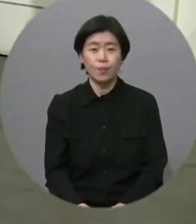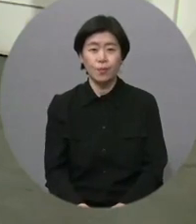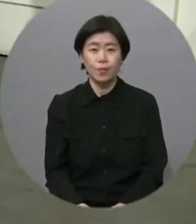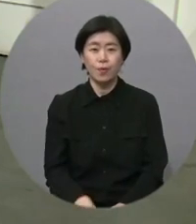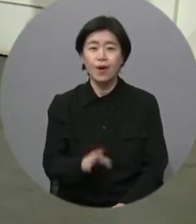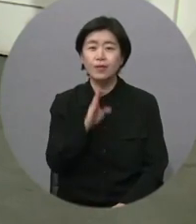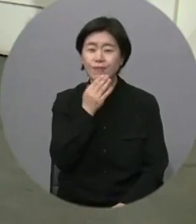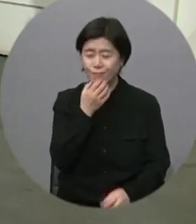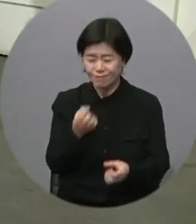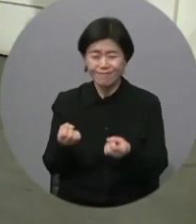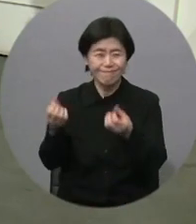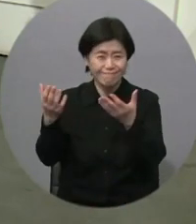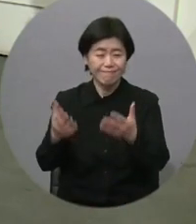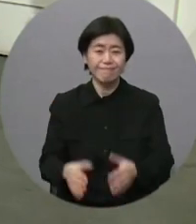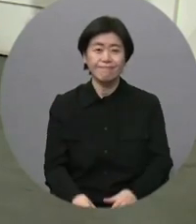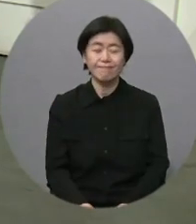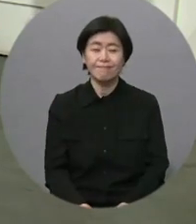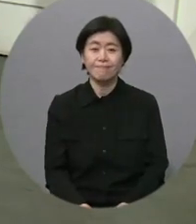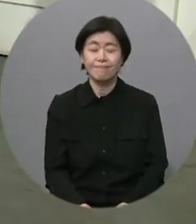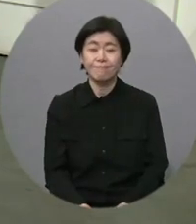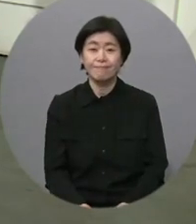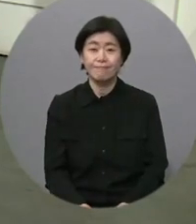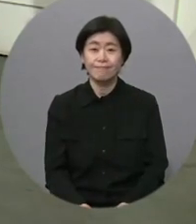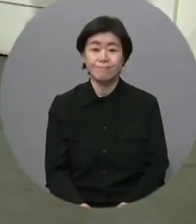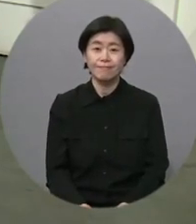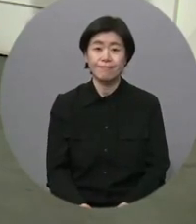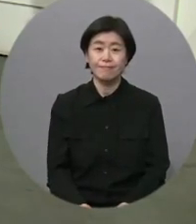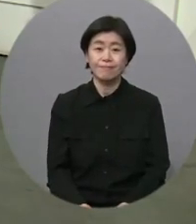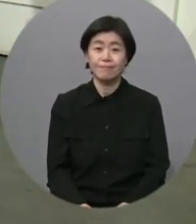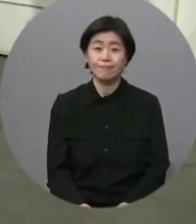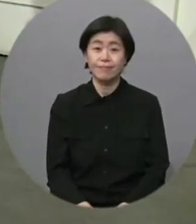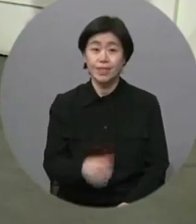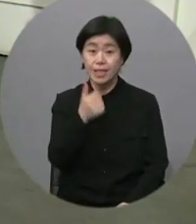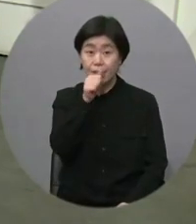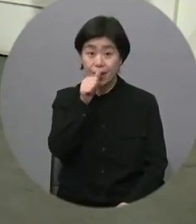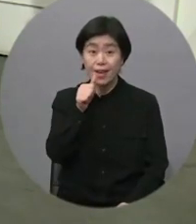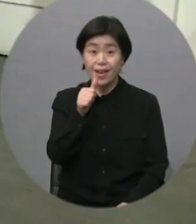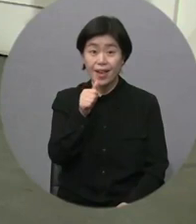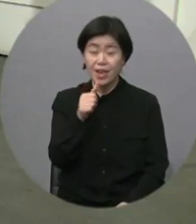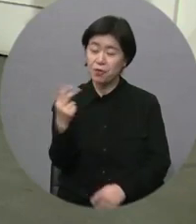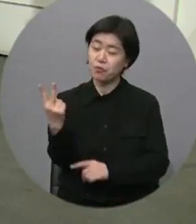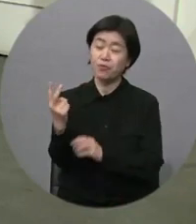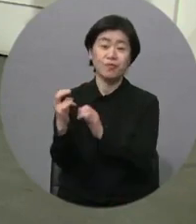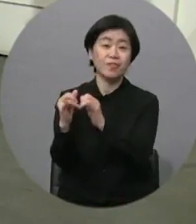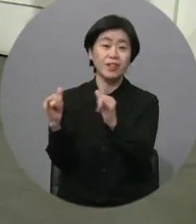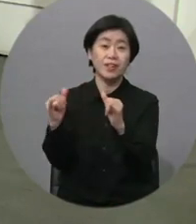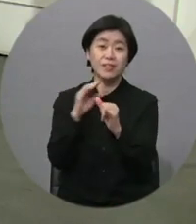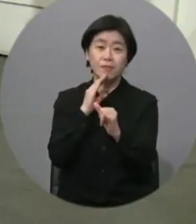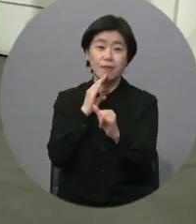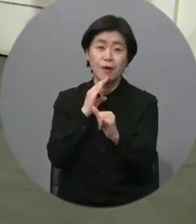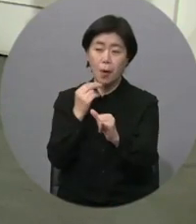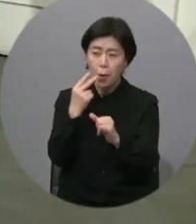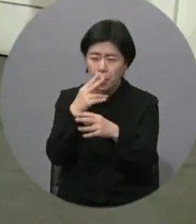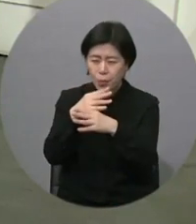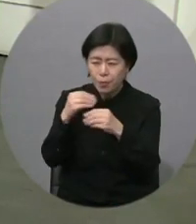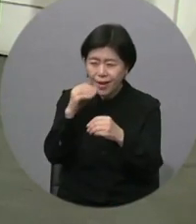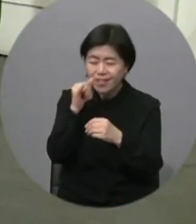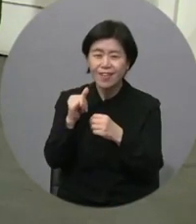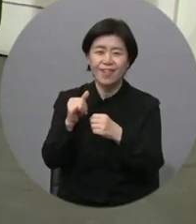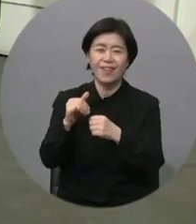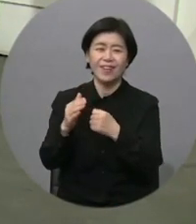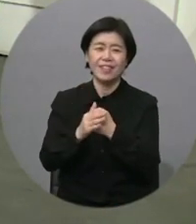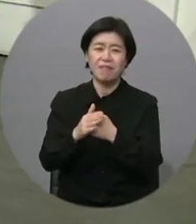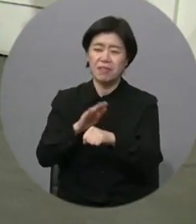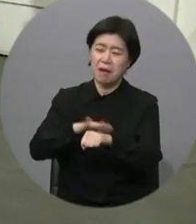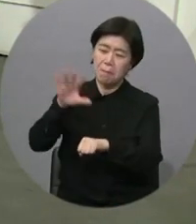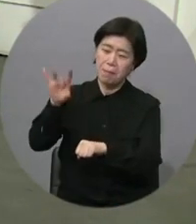한번 축하드리고요. 네네. 예, 두 분 뭐 또 호흡이 잘 맞으니까. 예. 아주 보기가 좋습니다. 예.